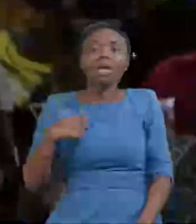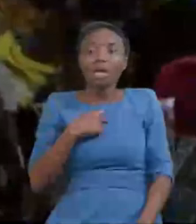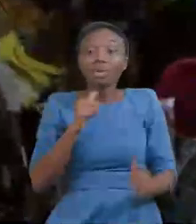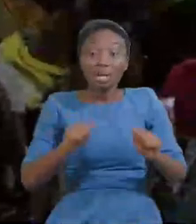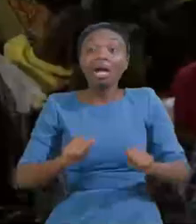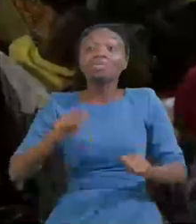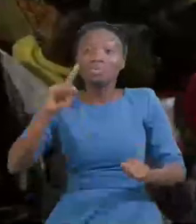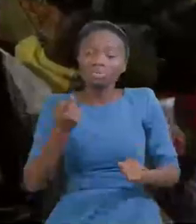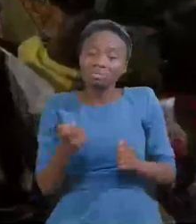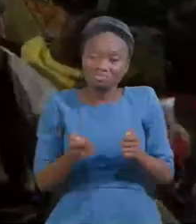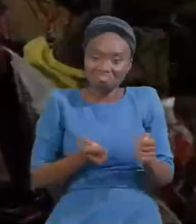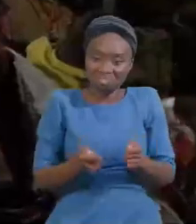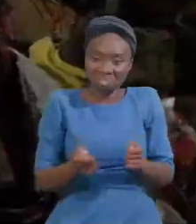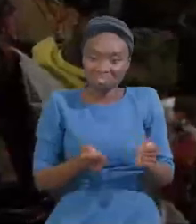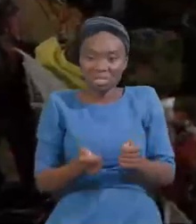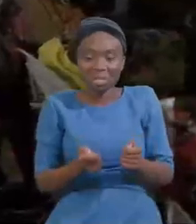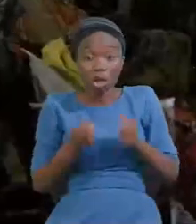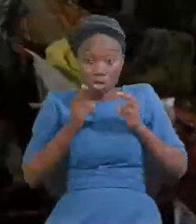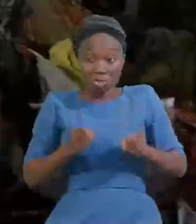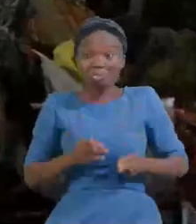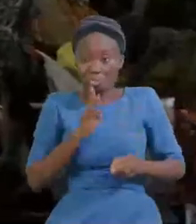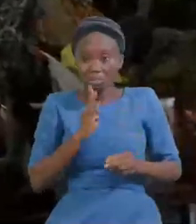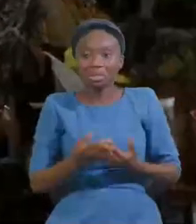Mais rappelez-vous, la philosophie ne marche pas avec Dieu.